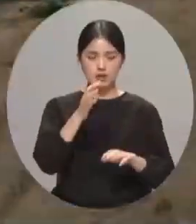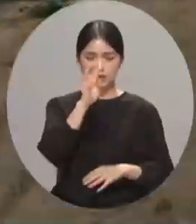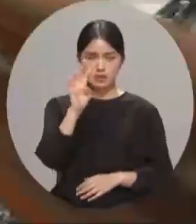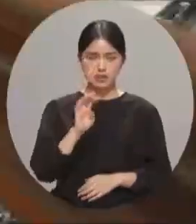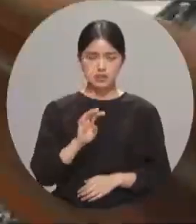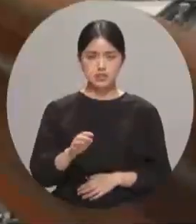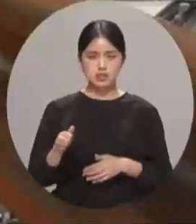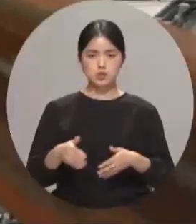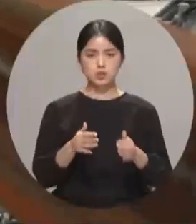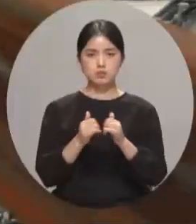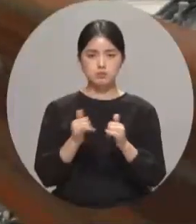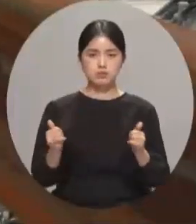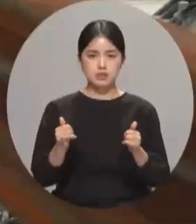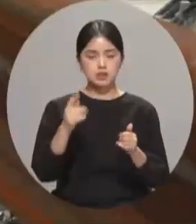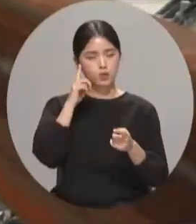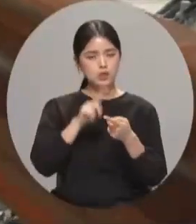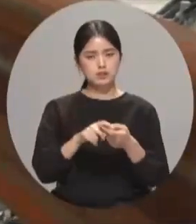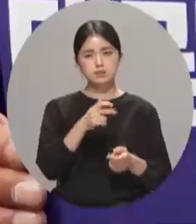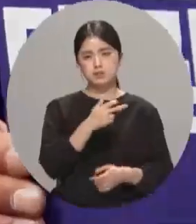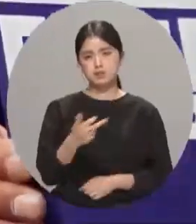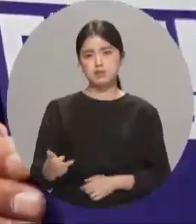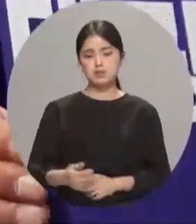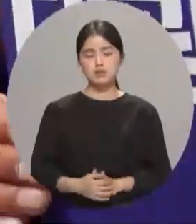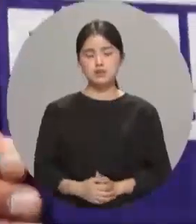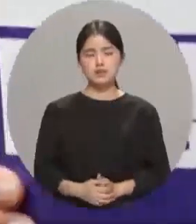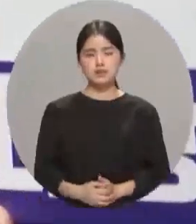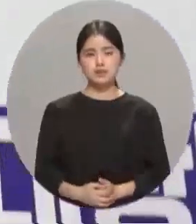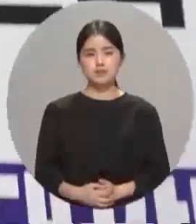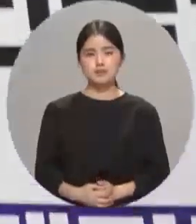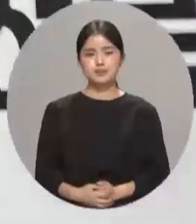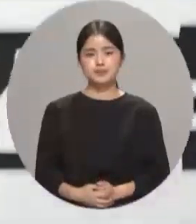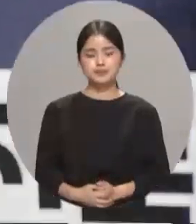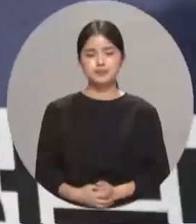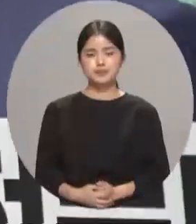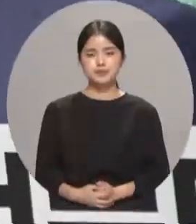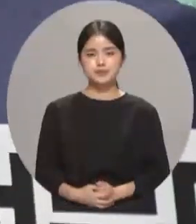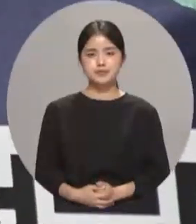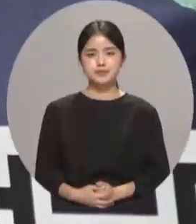도민들의 시선이 모아지고 있습니다. MBC 뉴스 강동엽입니다.